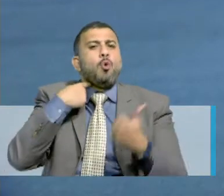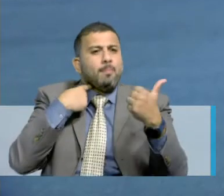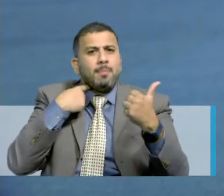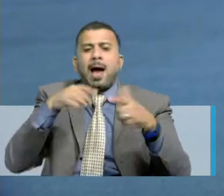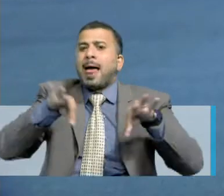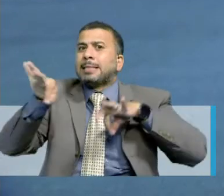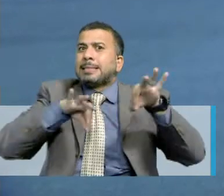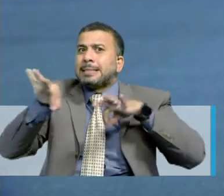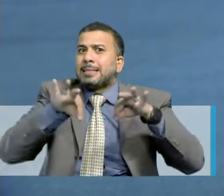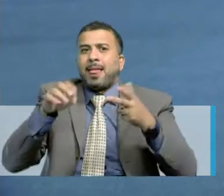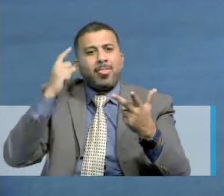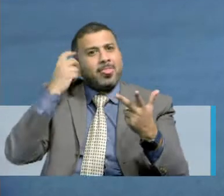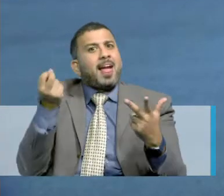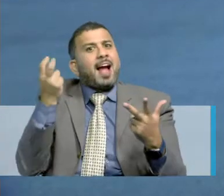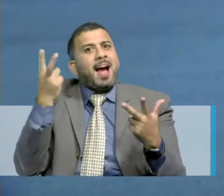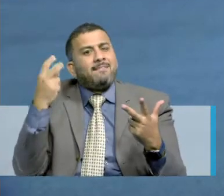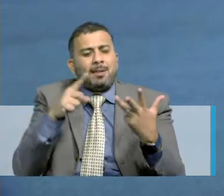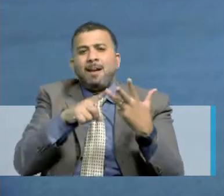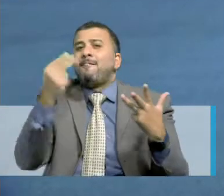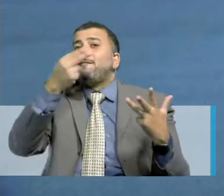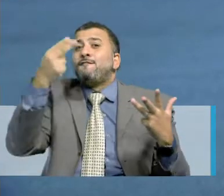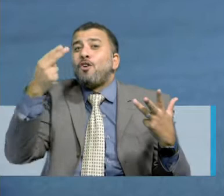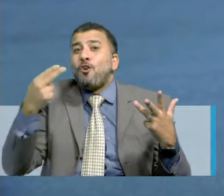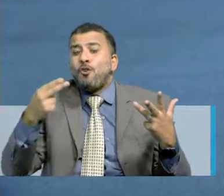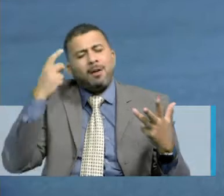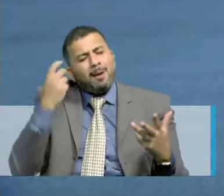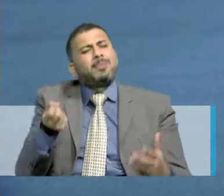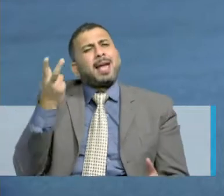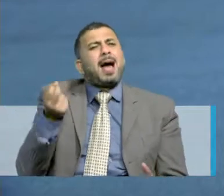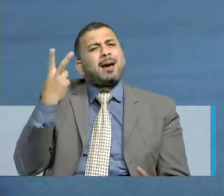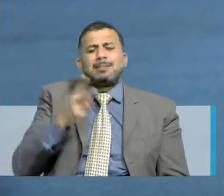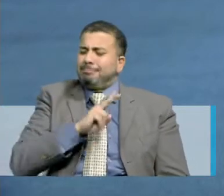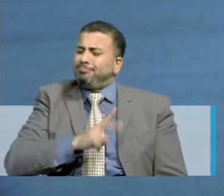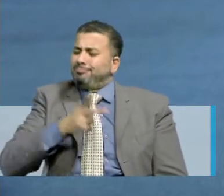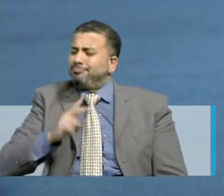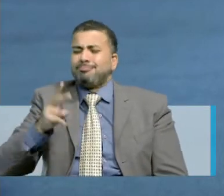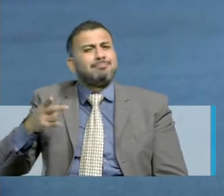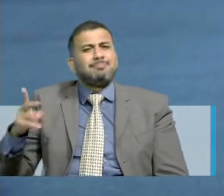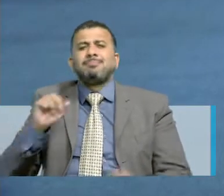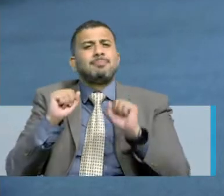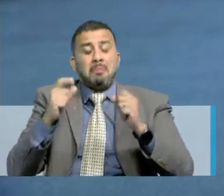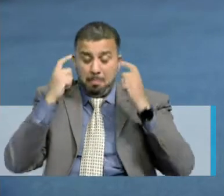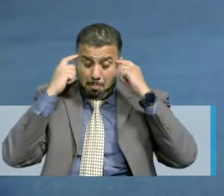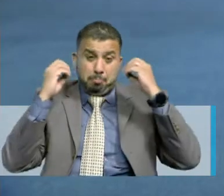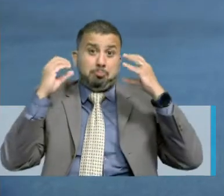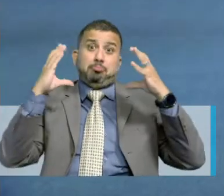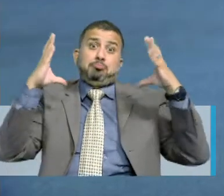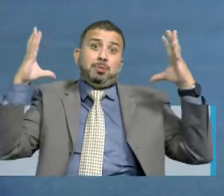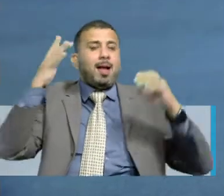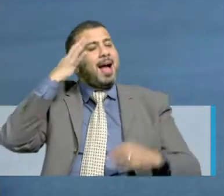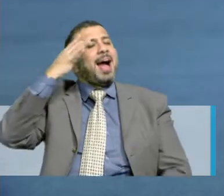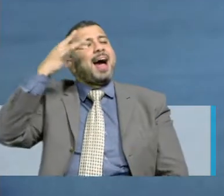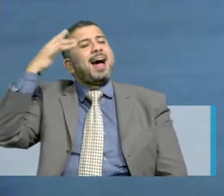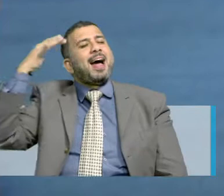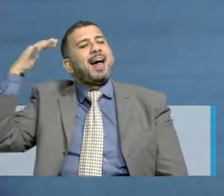والهندسة، الثقافة، الفنون والابتكار وغيرها من المجالات التي تعزز مدارك وخيال الطفل.